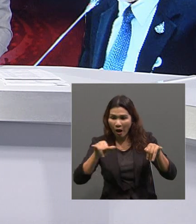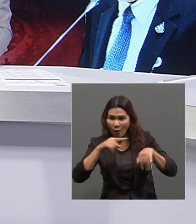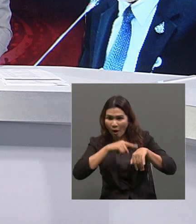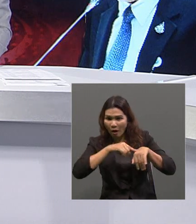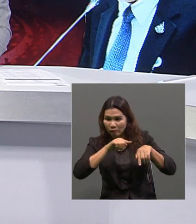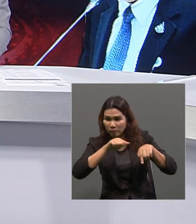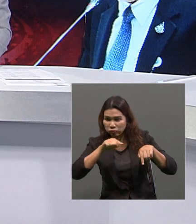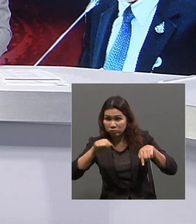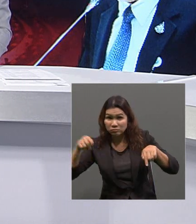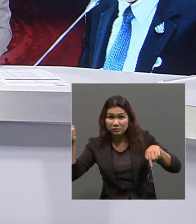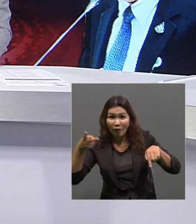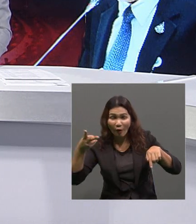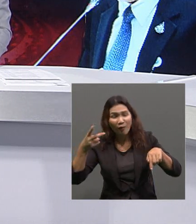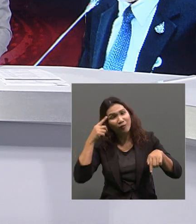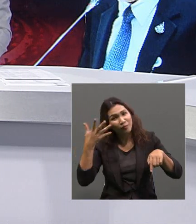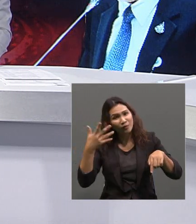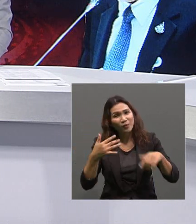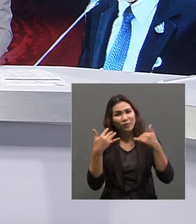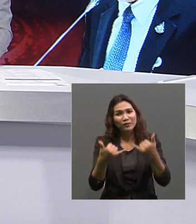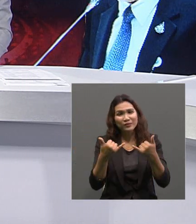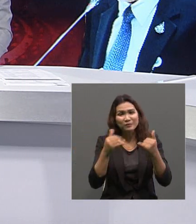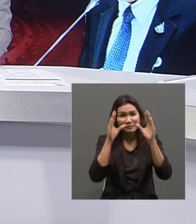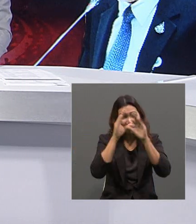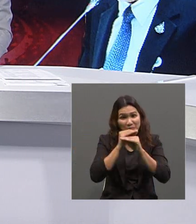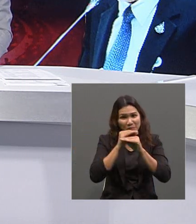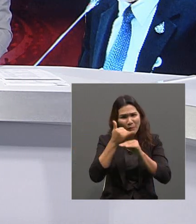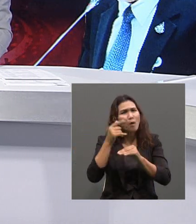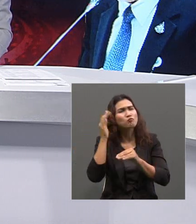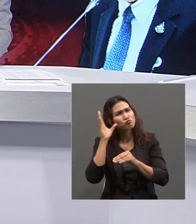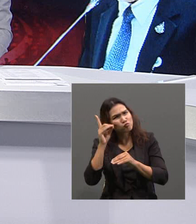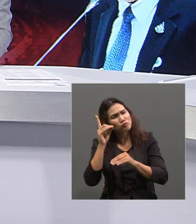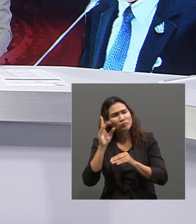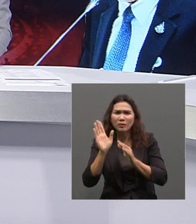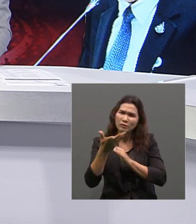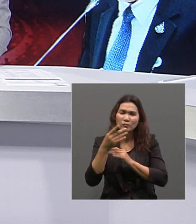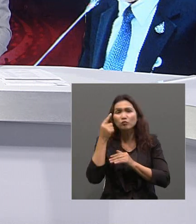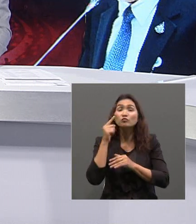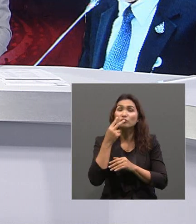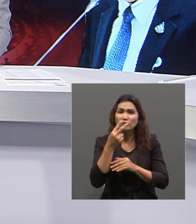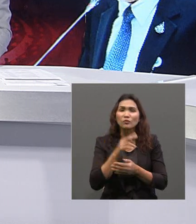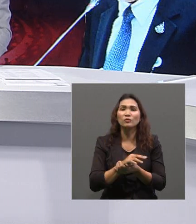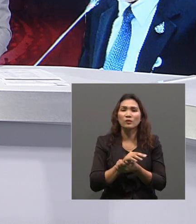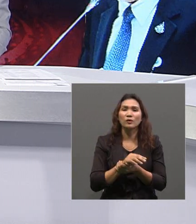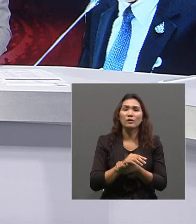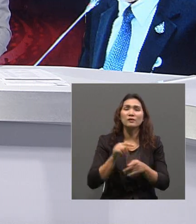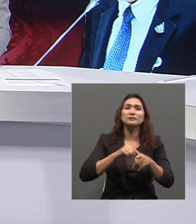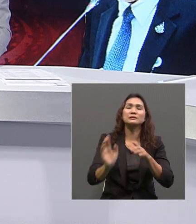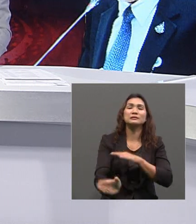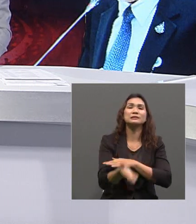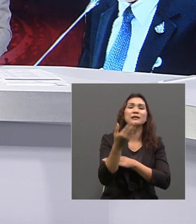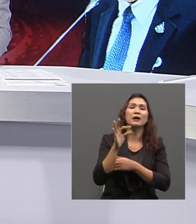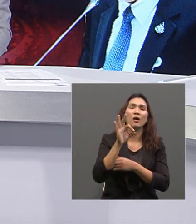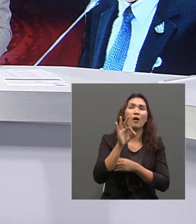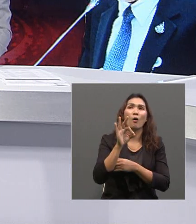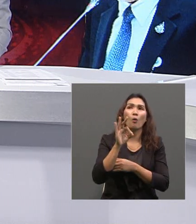องนะ ต้องรอดูเพราะว่าวันนี้อาจจะดึกหน่อยแต่พรุ่งนี้ก็นัดเช้านะเห็นคุณพัทรพรรายงานคือนัด9โมงเช้า